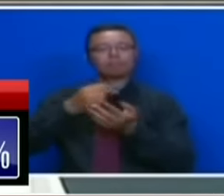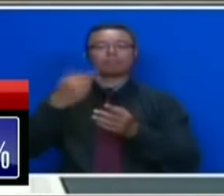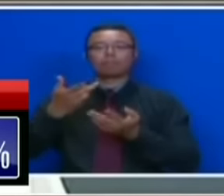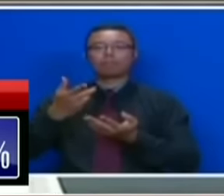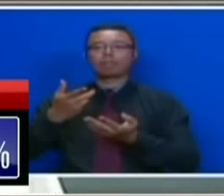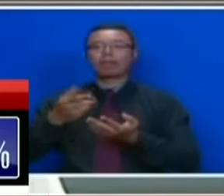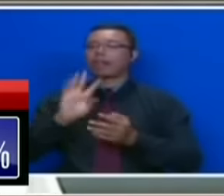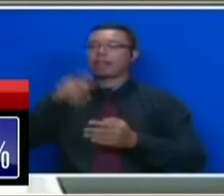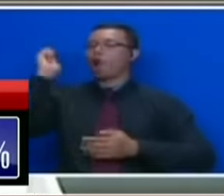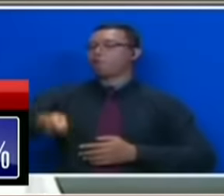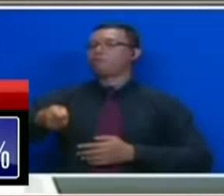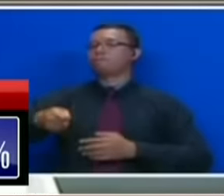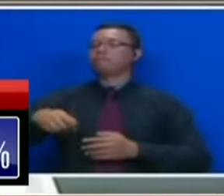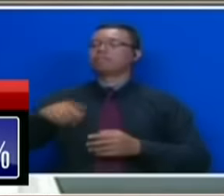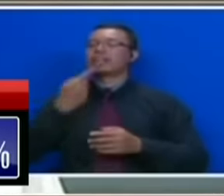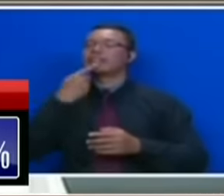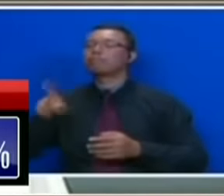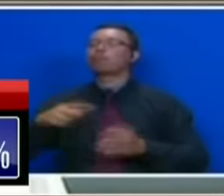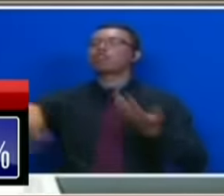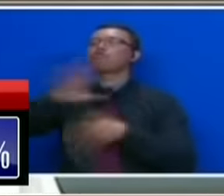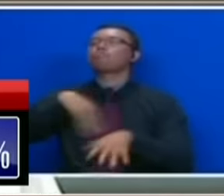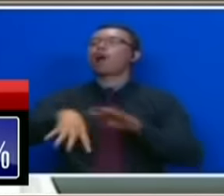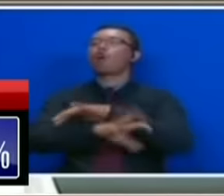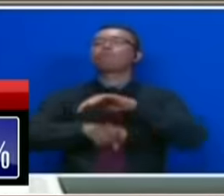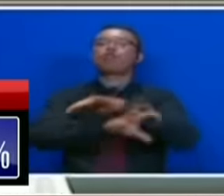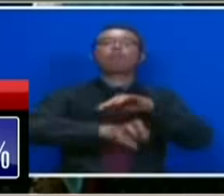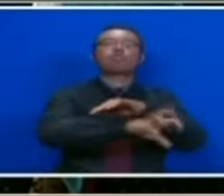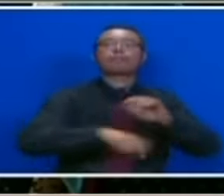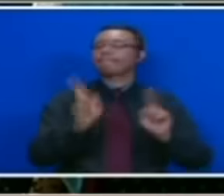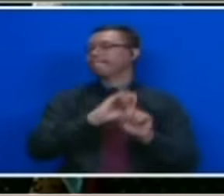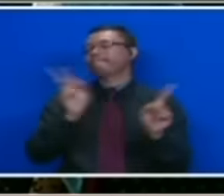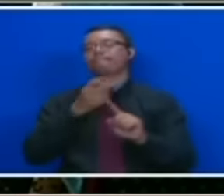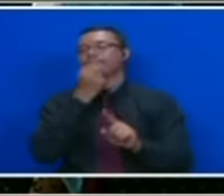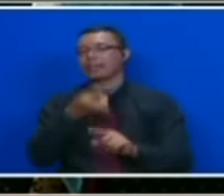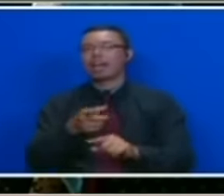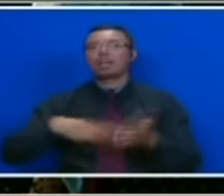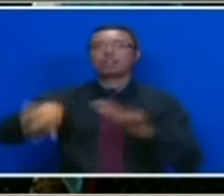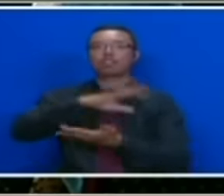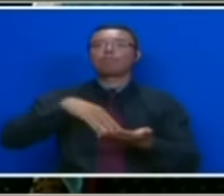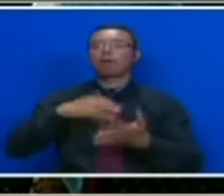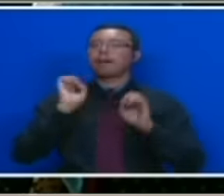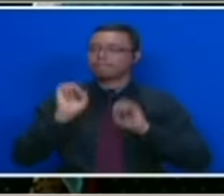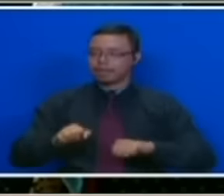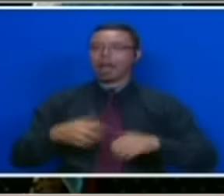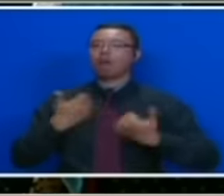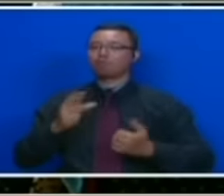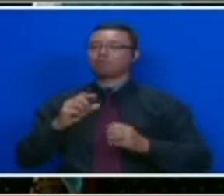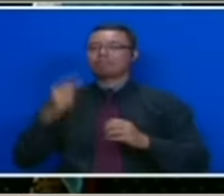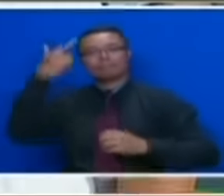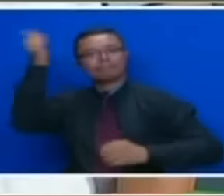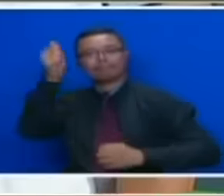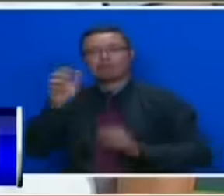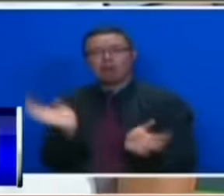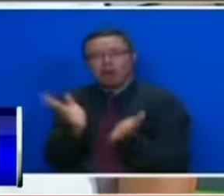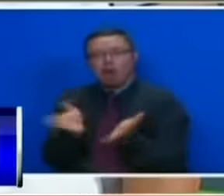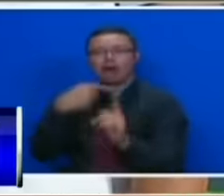tidak menghukum birokrat dengan sebutan semua korupsi. Tidak, yang ada adalah semua bisa berprestasi. Dorongannya